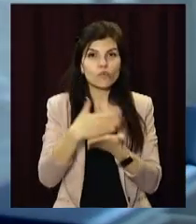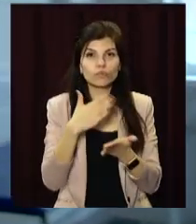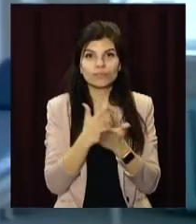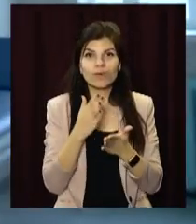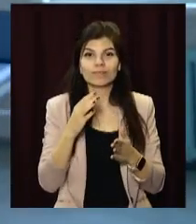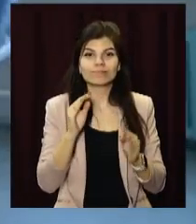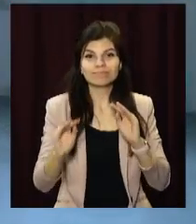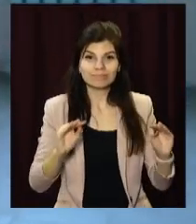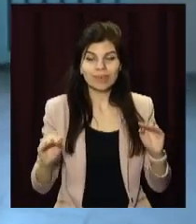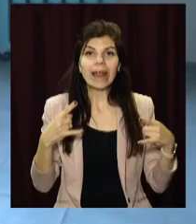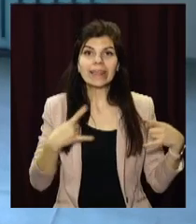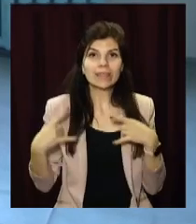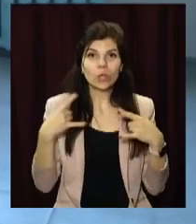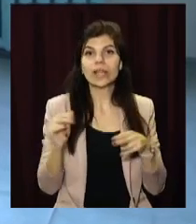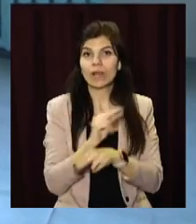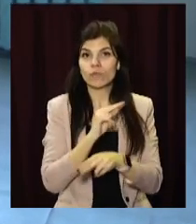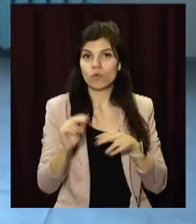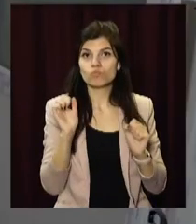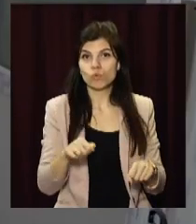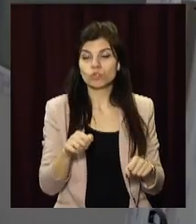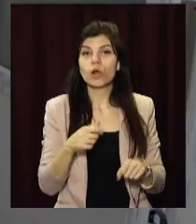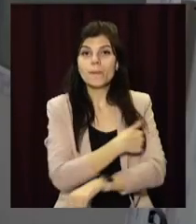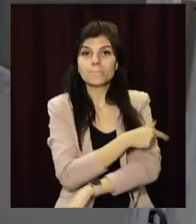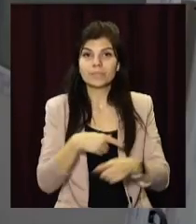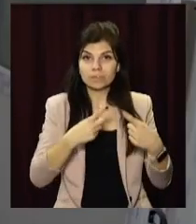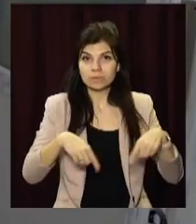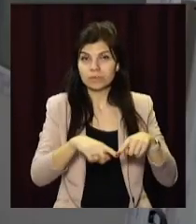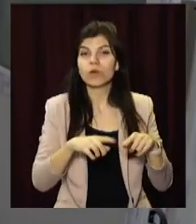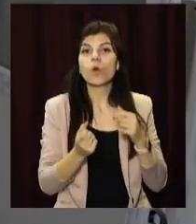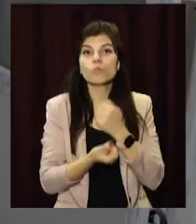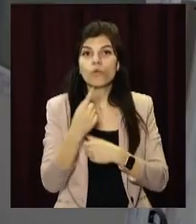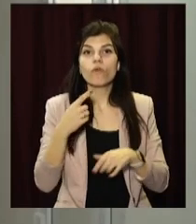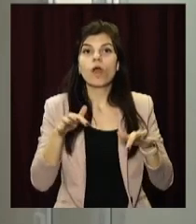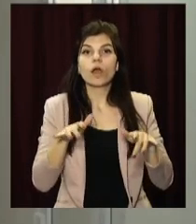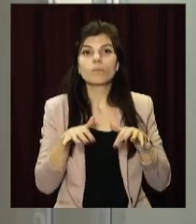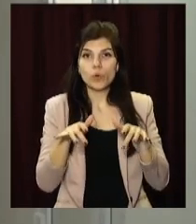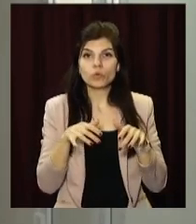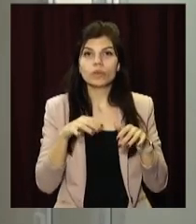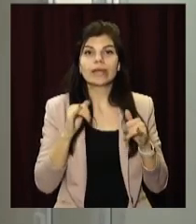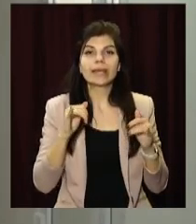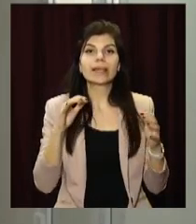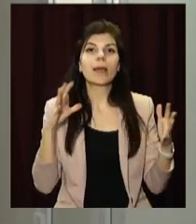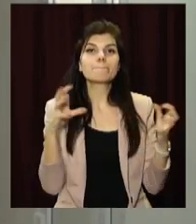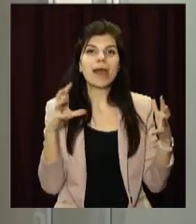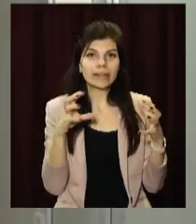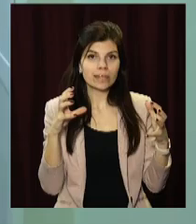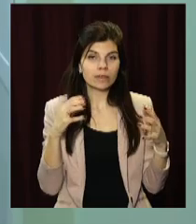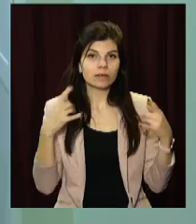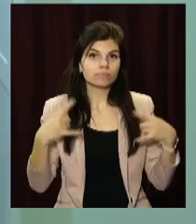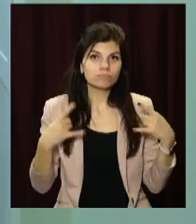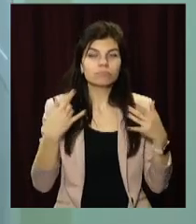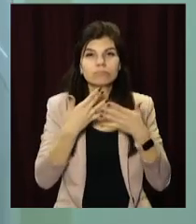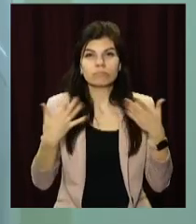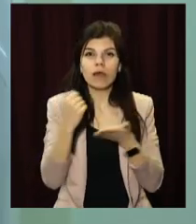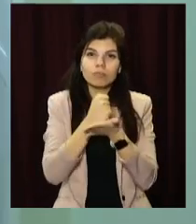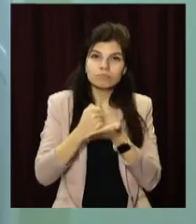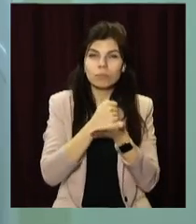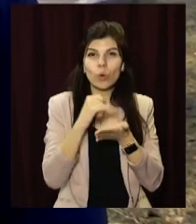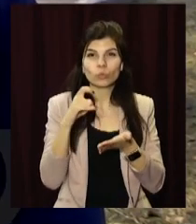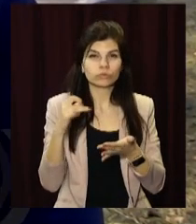обладнанню розширяться можливості діагностики та лікування. Зокрема, у медзакладі з'являться кабінети комп'ютерної та магнітно-резонансної томографії та